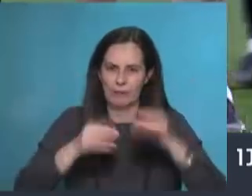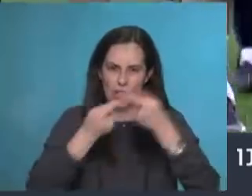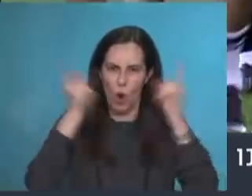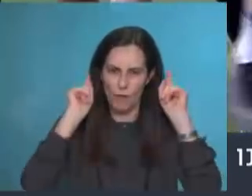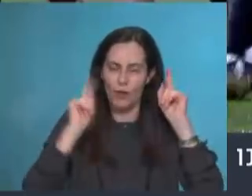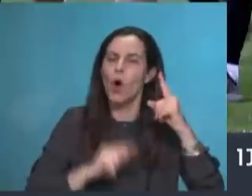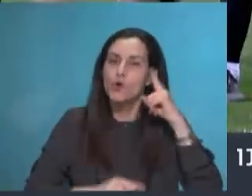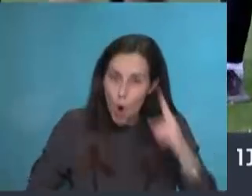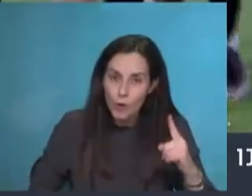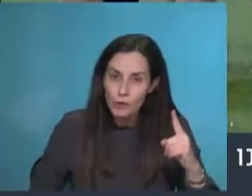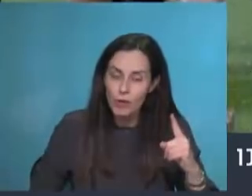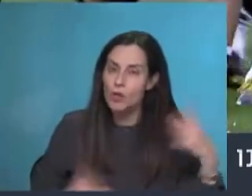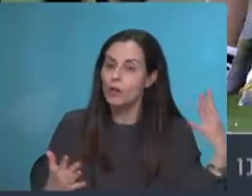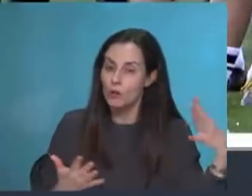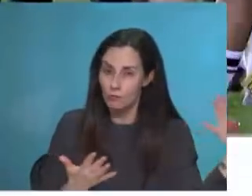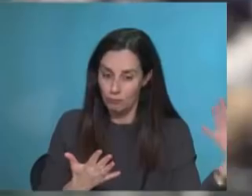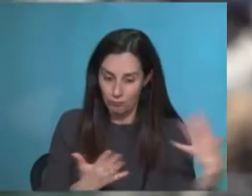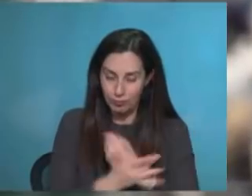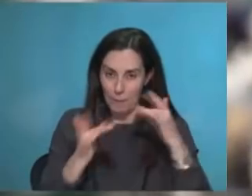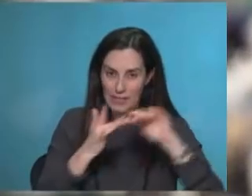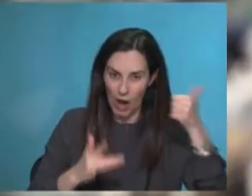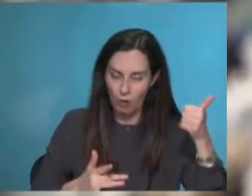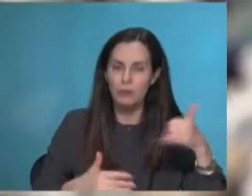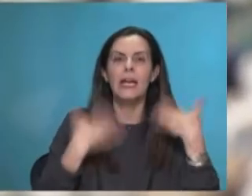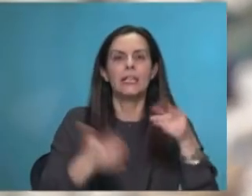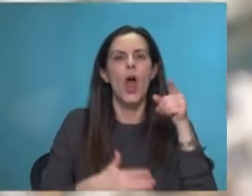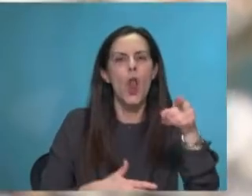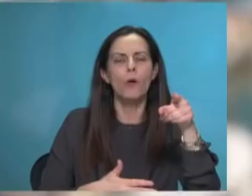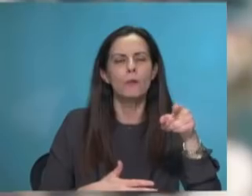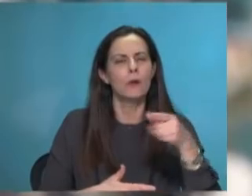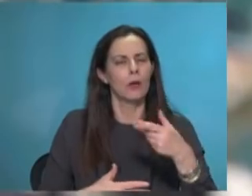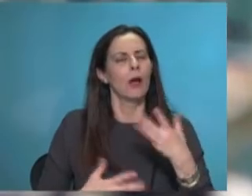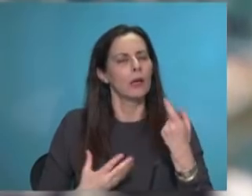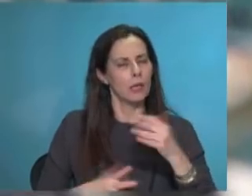הוא יודע שניצחון במשחק הראשון יעניק לו הרבה אוויר לנשימה.